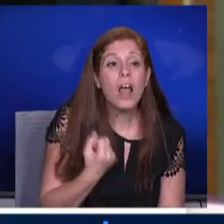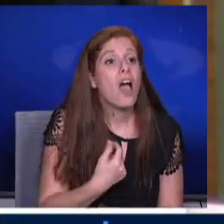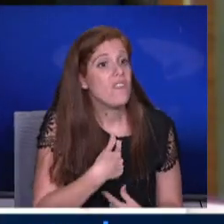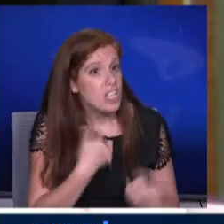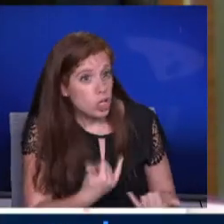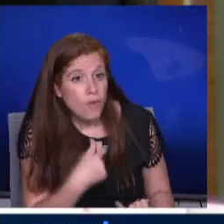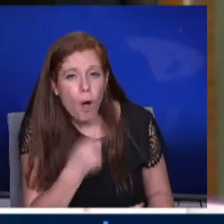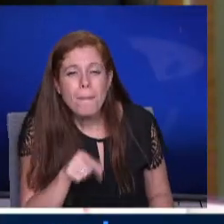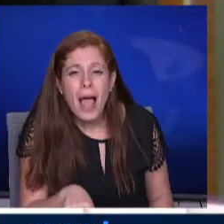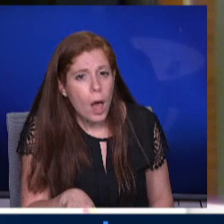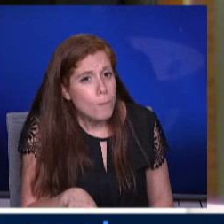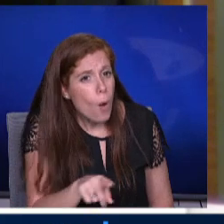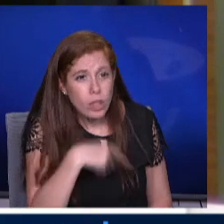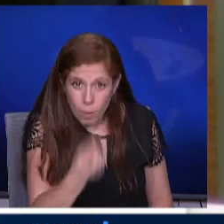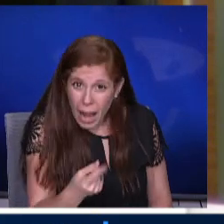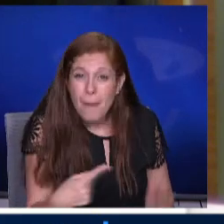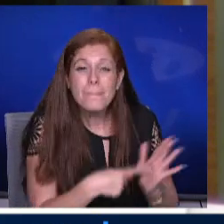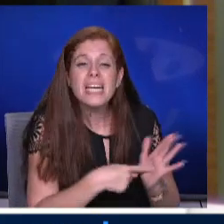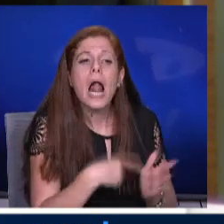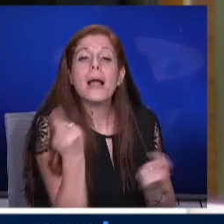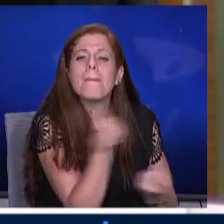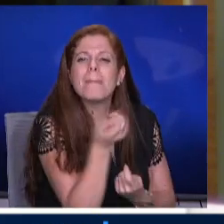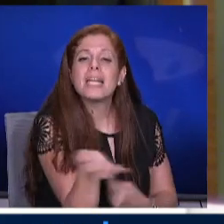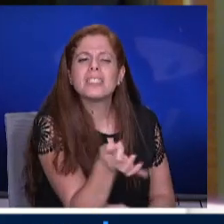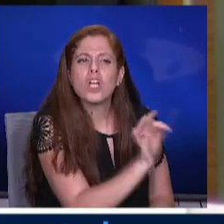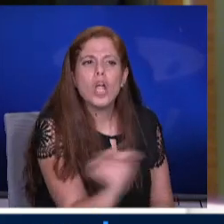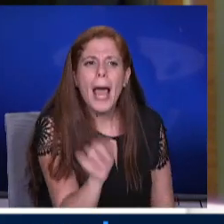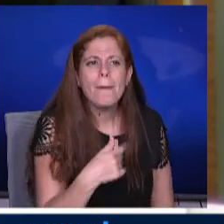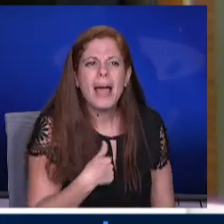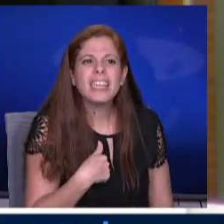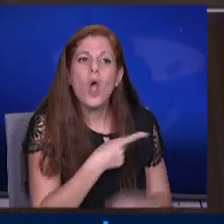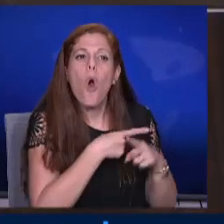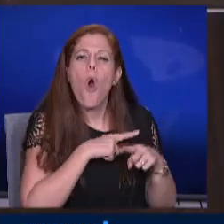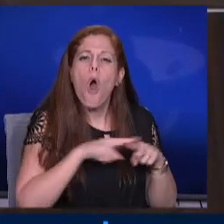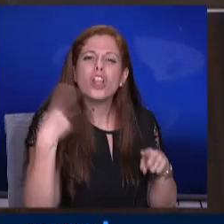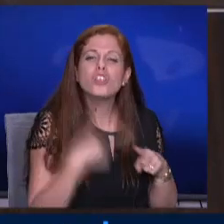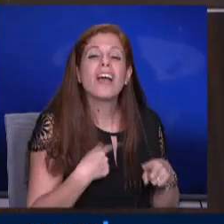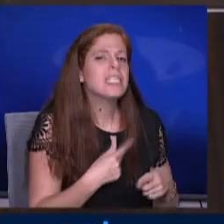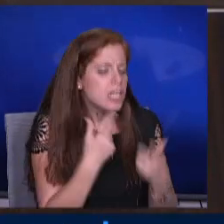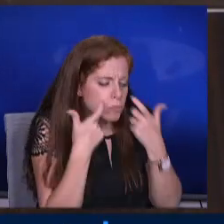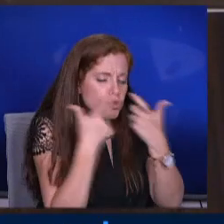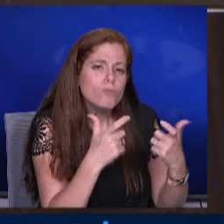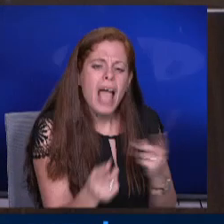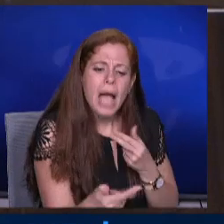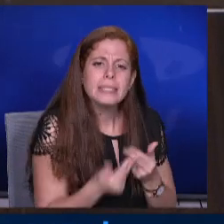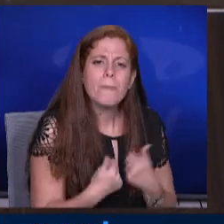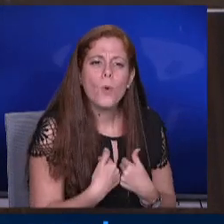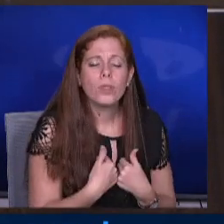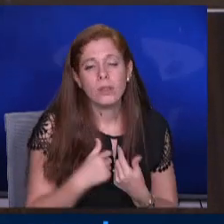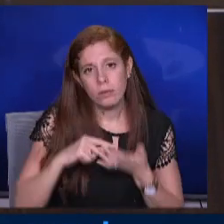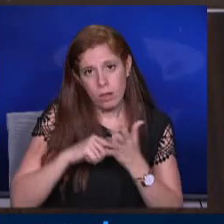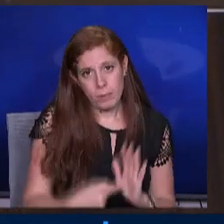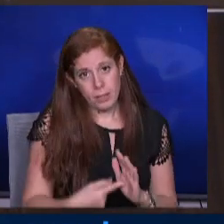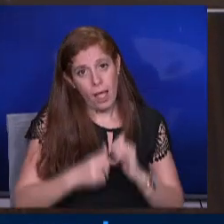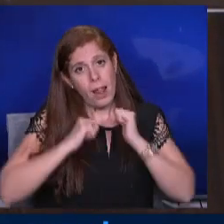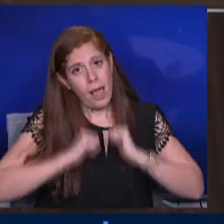פה מדם ליבי, בגלל קמפיין ההסתה שלכם, אני הלכתי בערך חודש עם שמירה צמודה. ומטרת הקואליציה היא כמובן להרגיע. גם